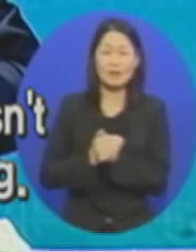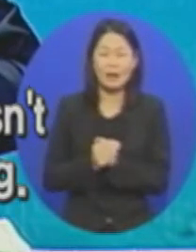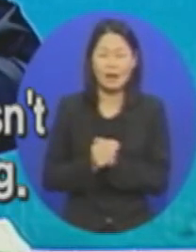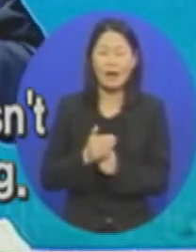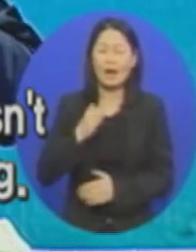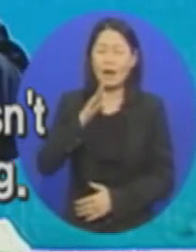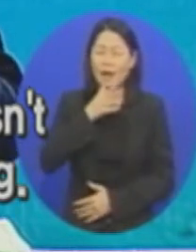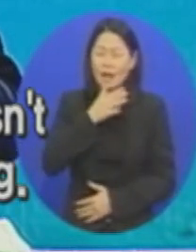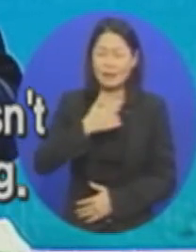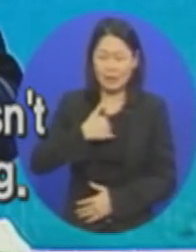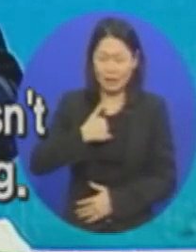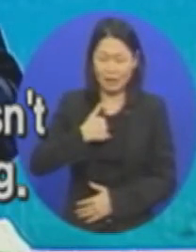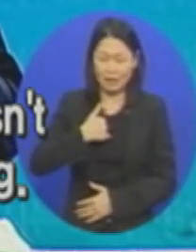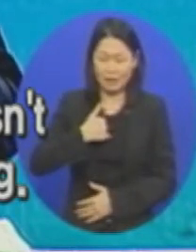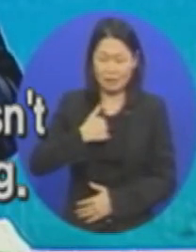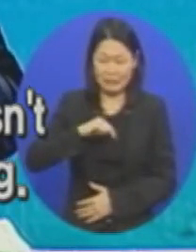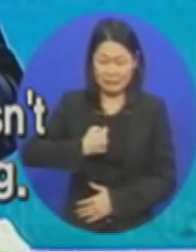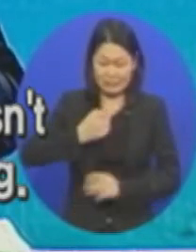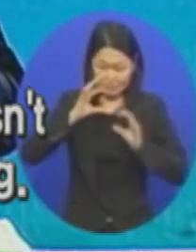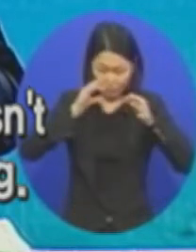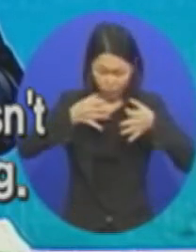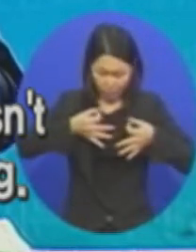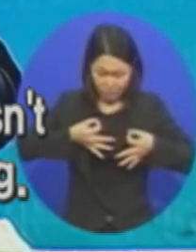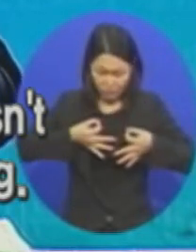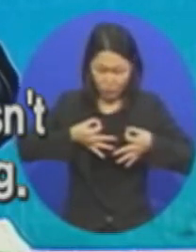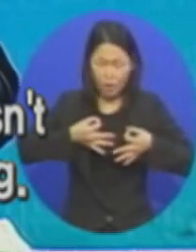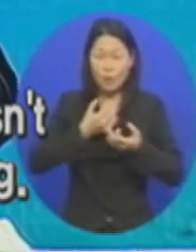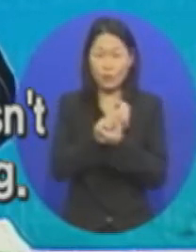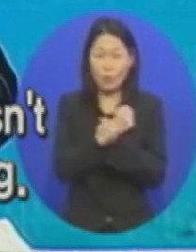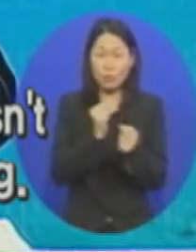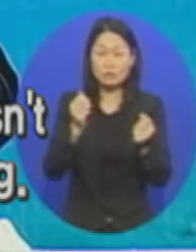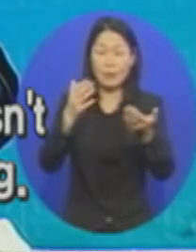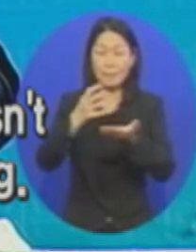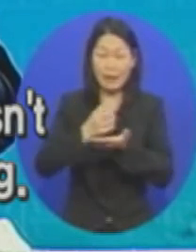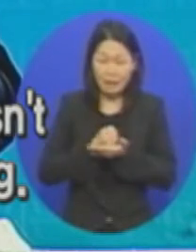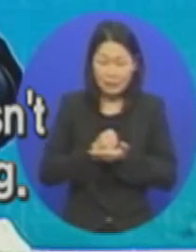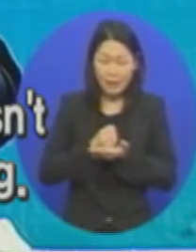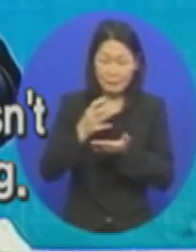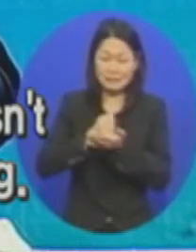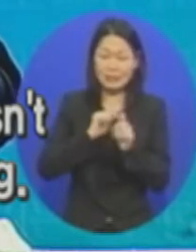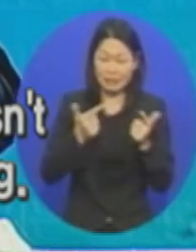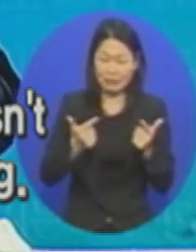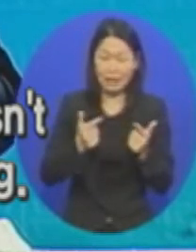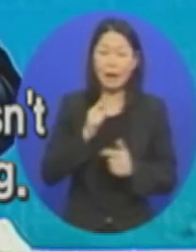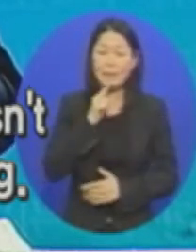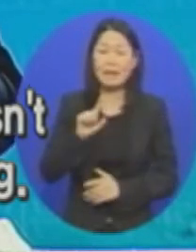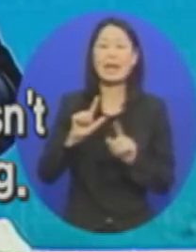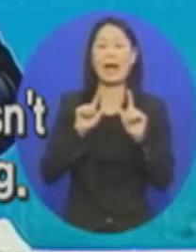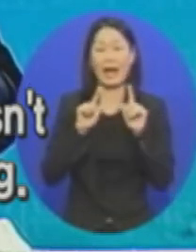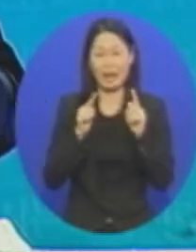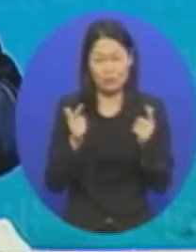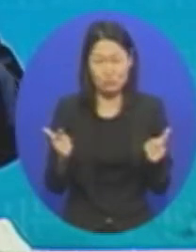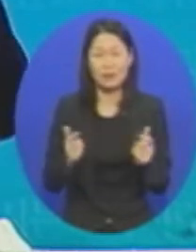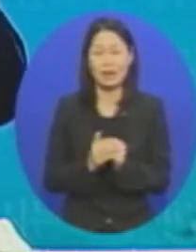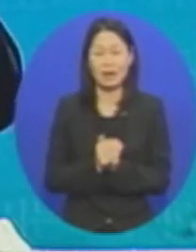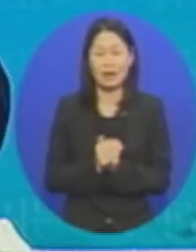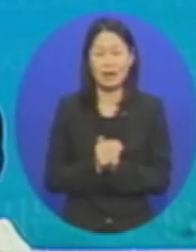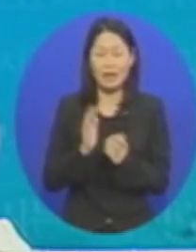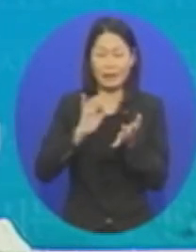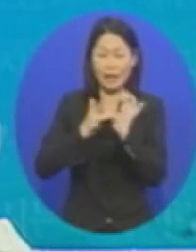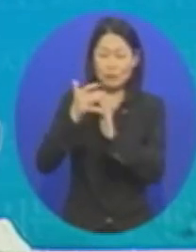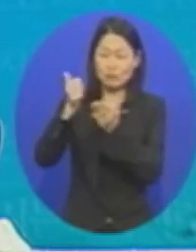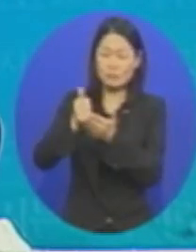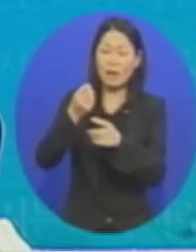나 자신을 보아서 용서해 받았단 받았다 할 수 있는게 아니구나 예수님의